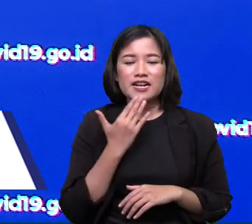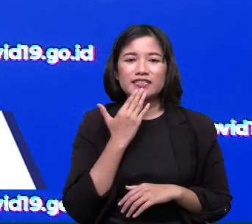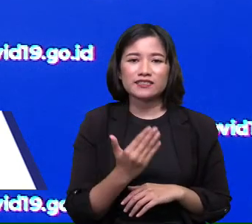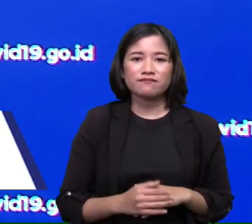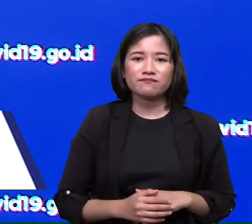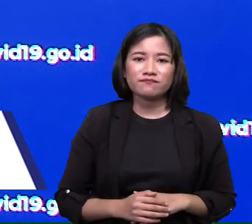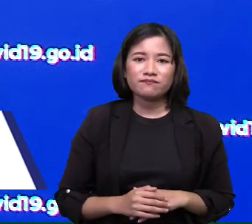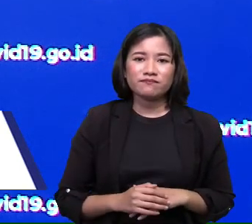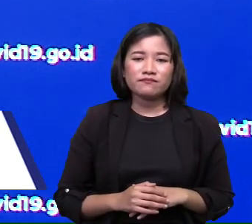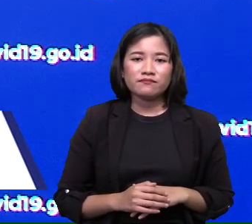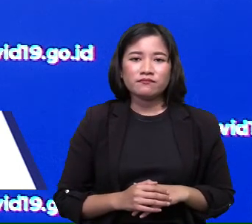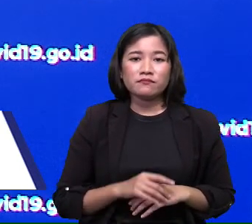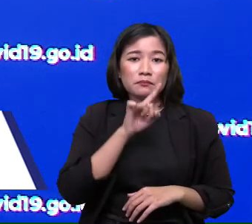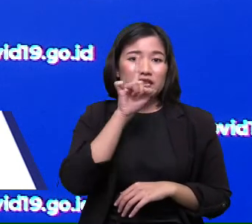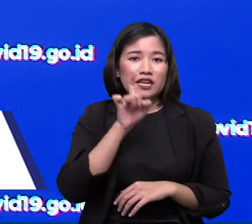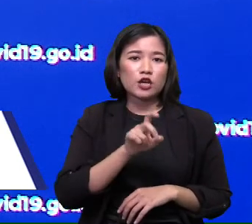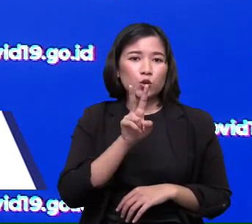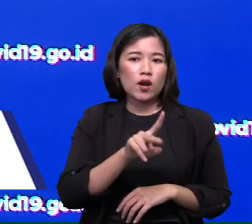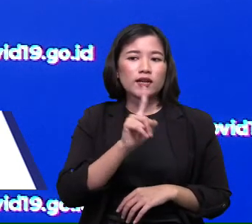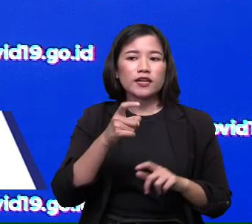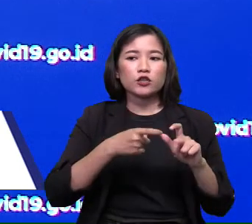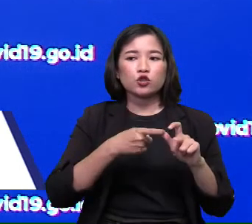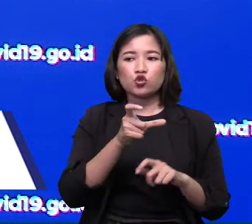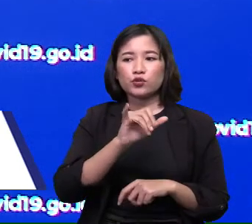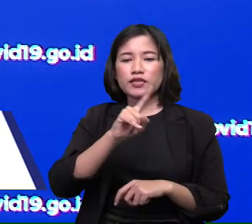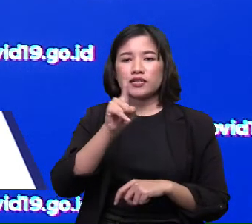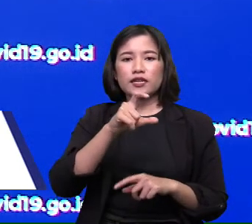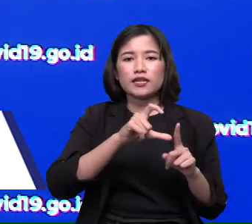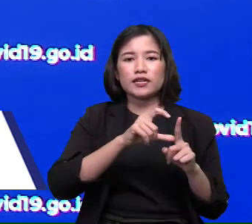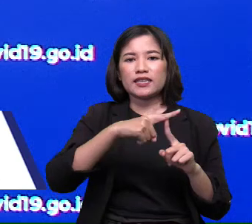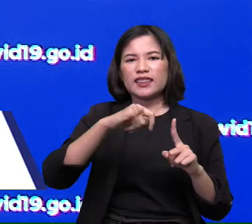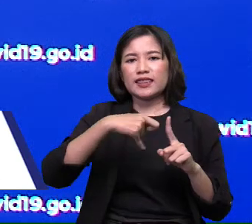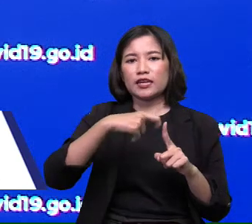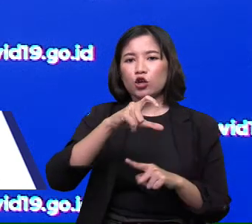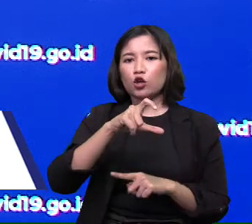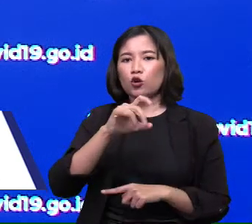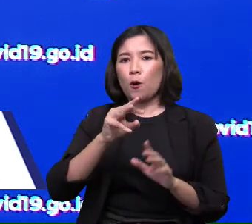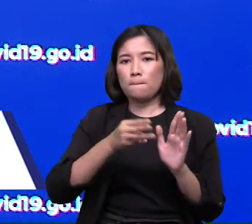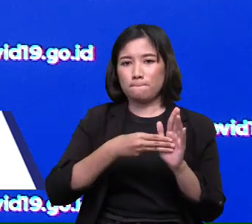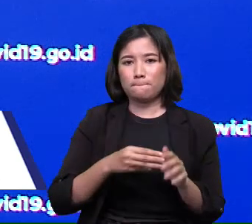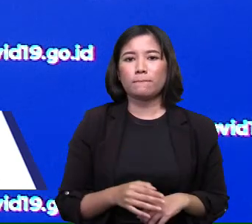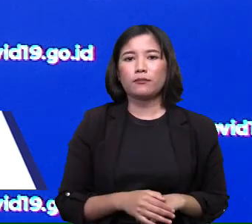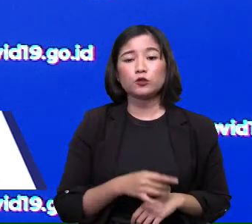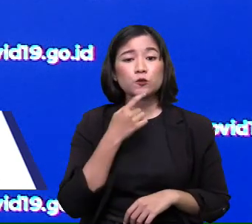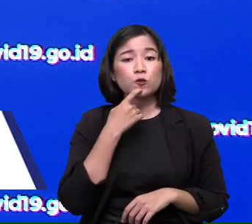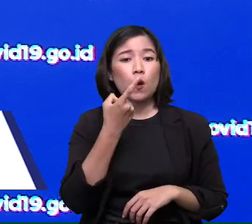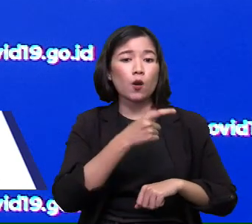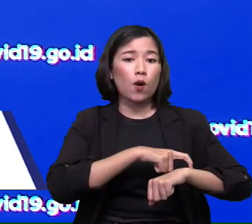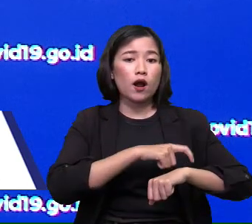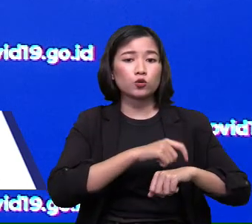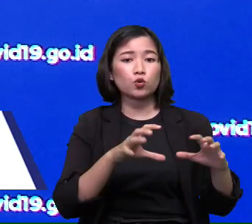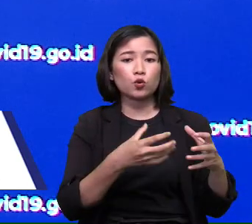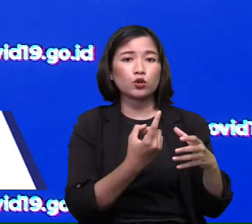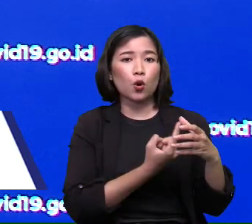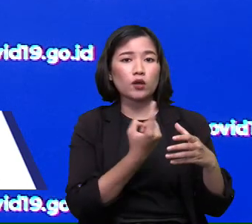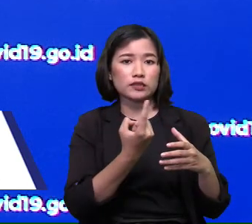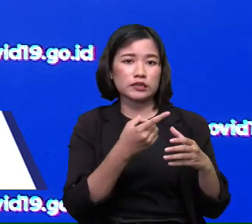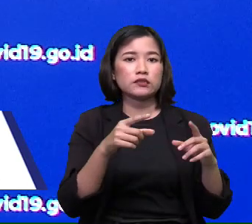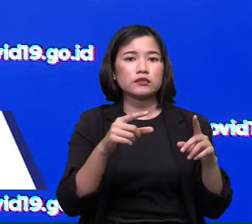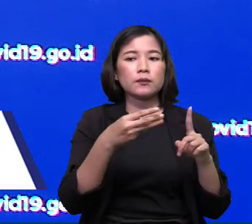baik Prof pertanyaan kedua dari Suci detik.com terkait masa isolasi coffee 19 B4 dan bea5